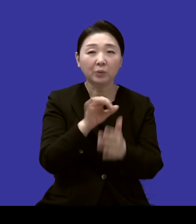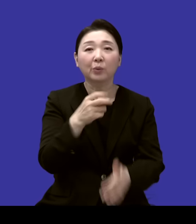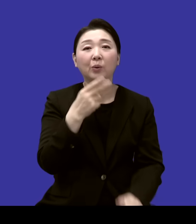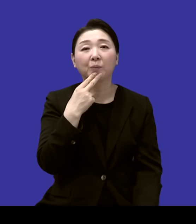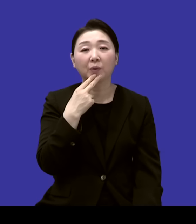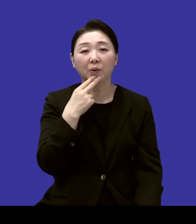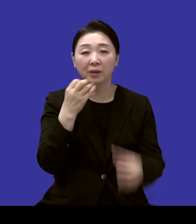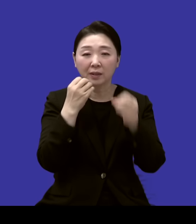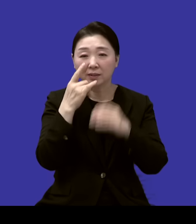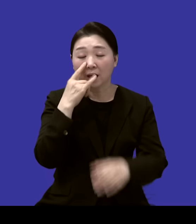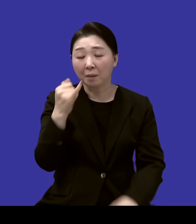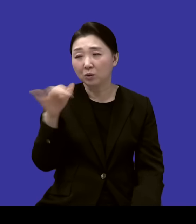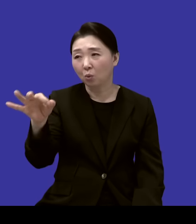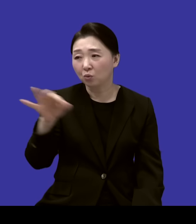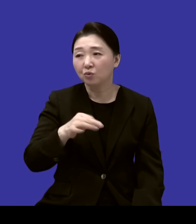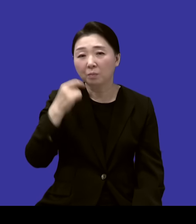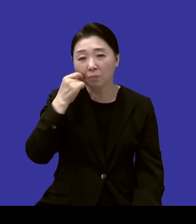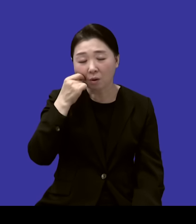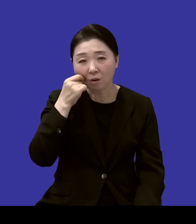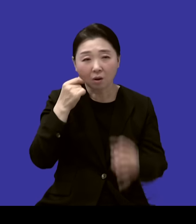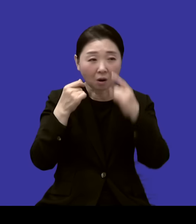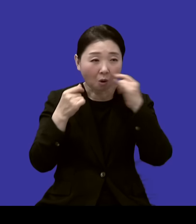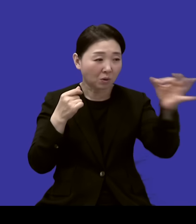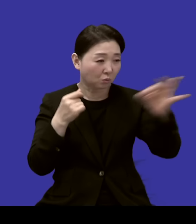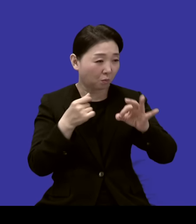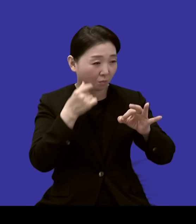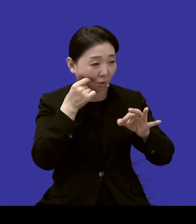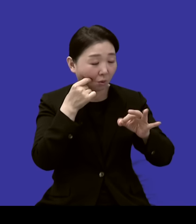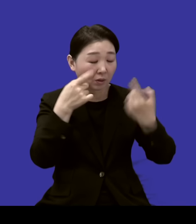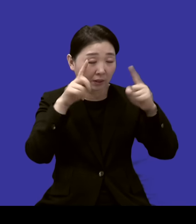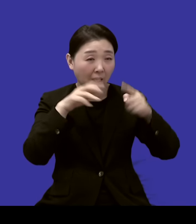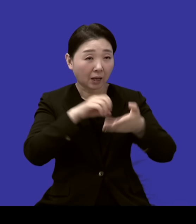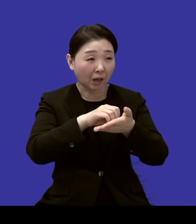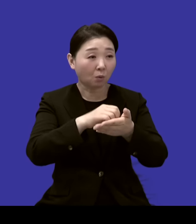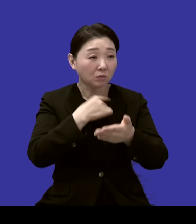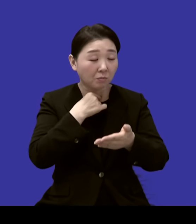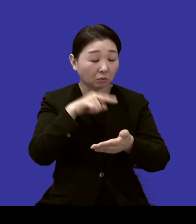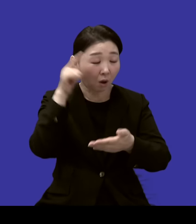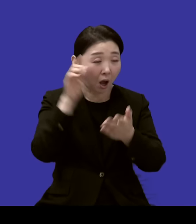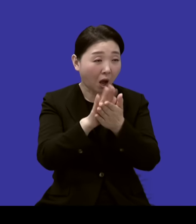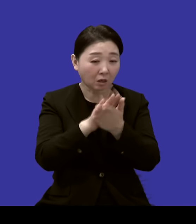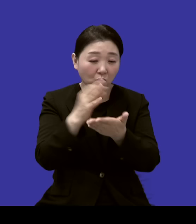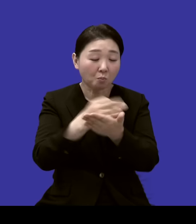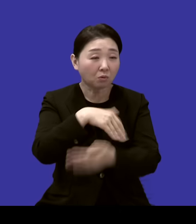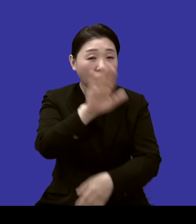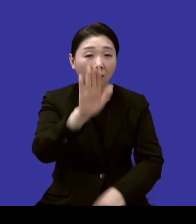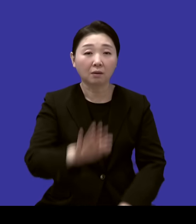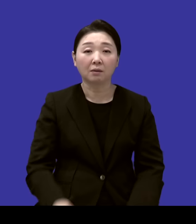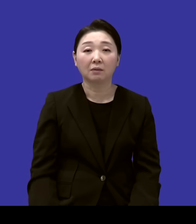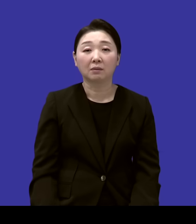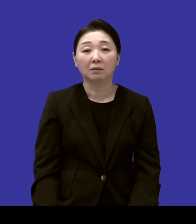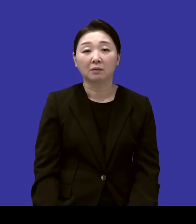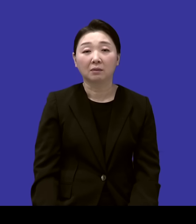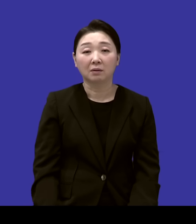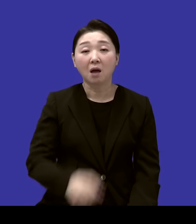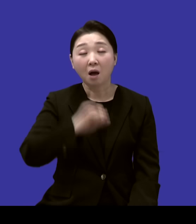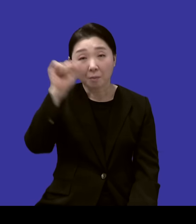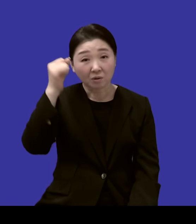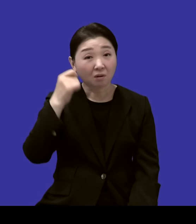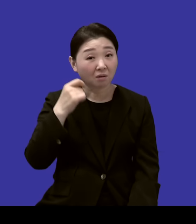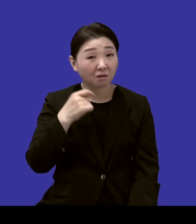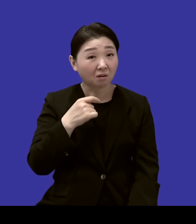네. 새아버지도 돈을 못 주겠다. 네. 엄마도 돈을 못 주겠다. 대학 가고 싶으면 너가 알아서 돈을 벌어서 가라고 네. 하는데 고3이 합격을 한 네, 거예요? 합격을